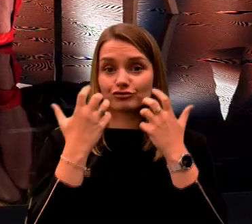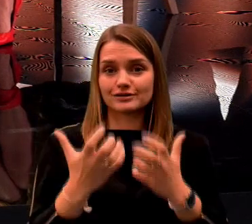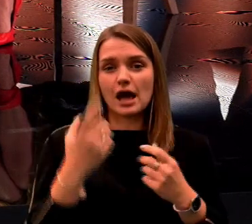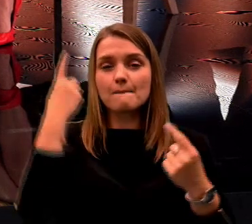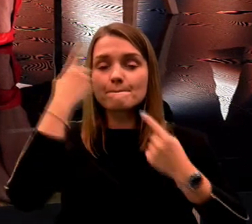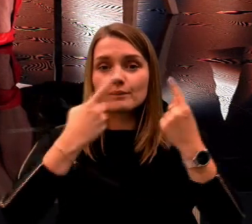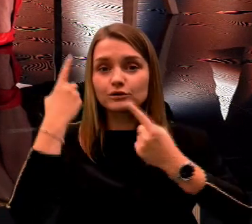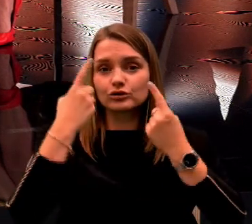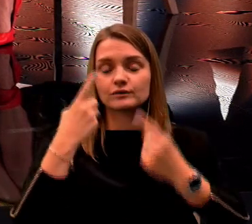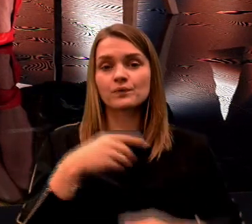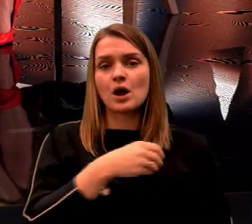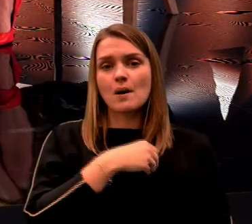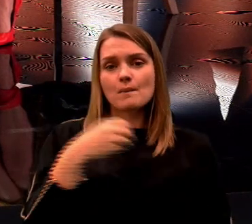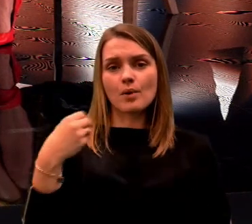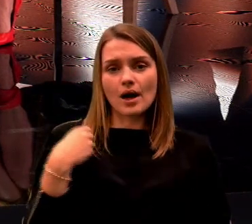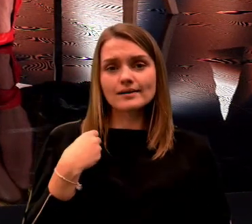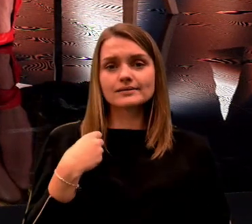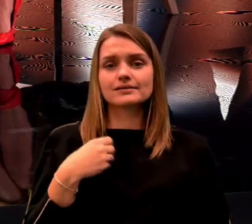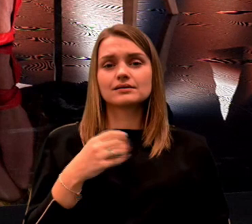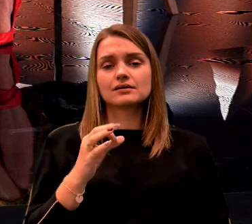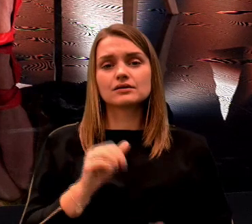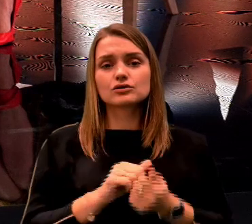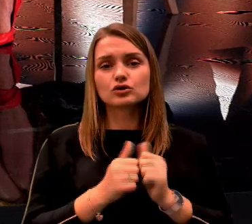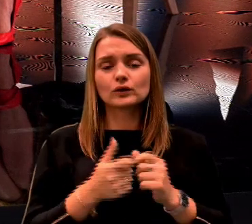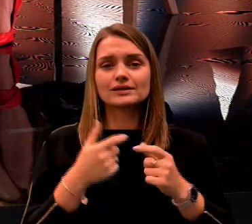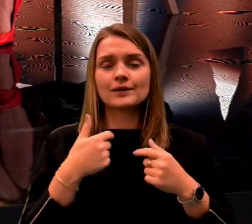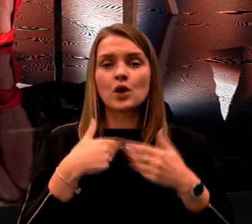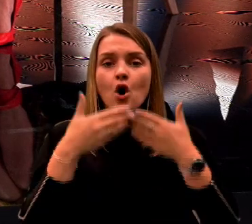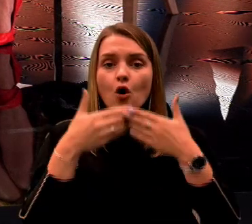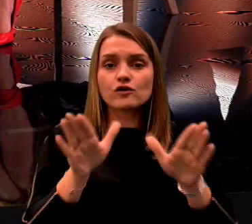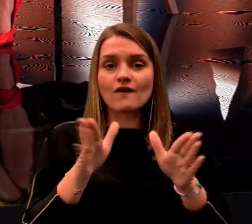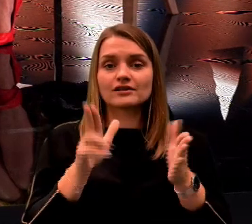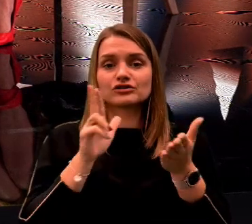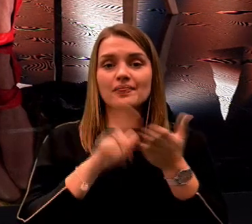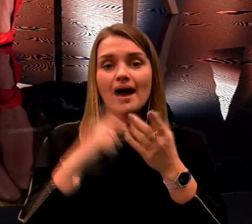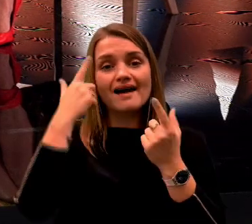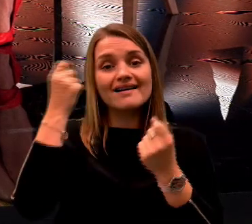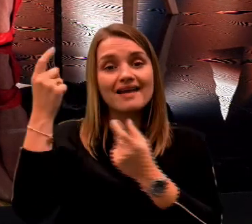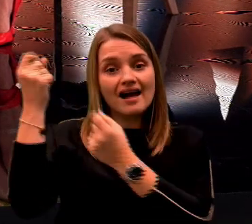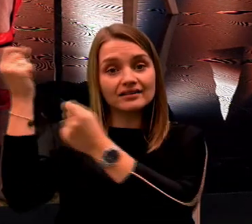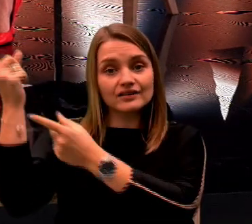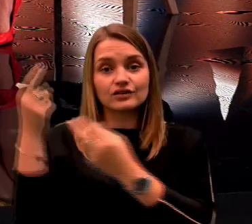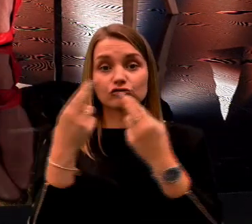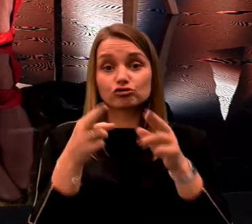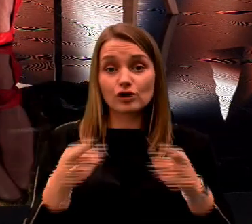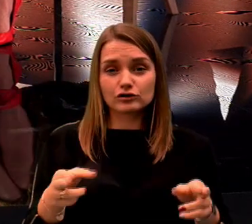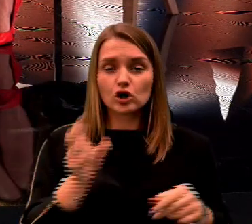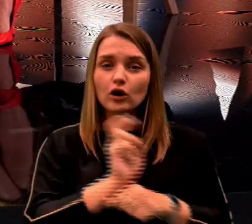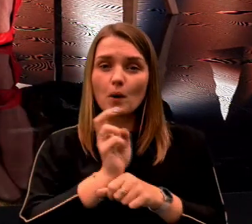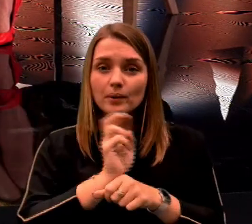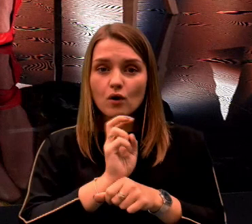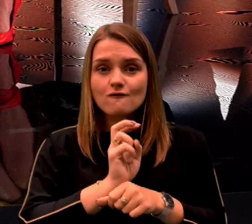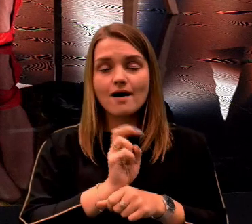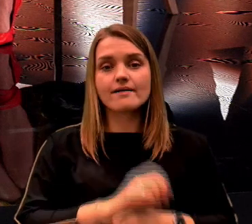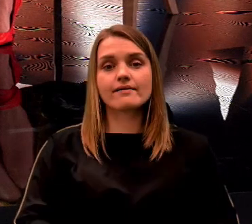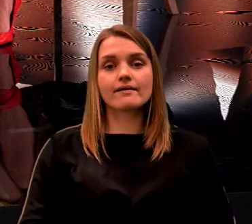powiedzieć o Polakach, są o wiele bardziej otwarci na kreatywne rzeczy, na takie, ja to nazywam kombinowaniem, które akurat